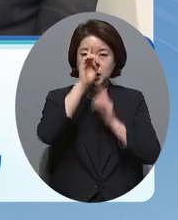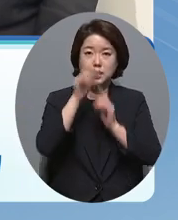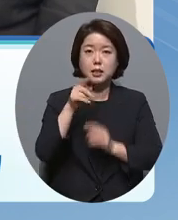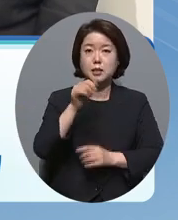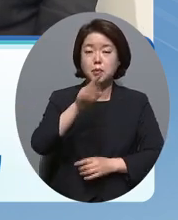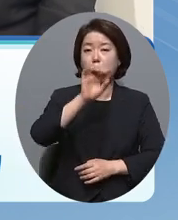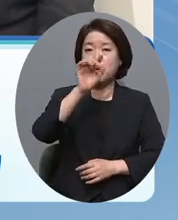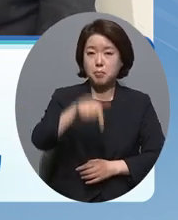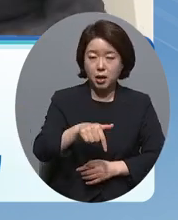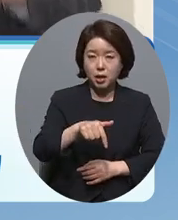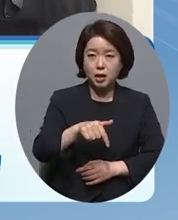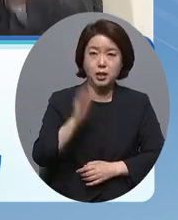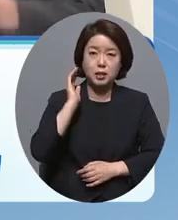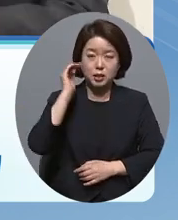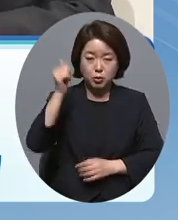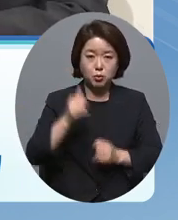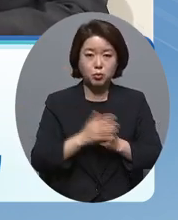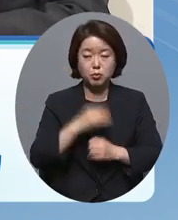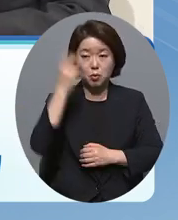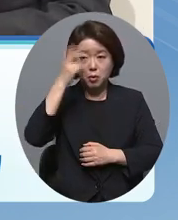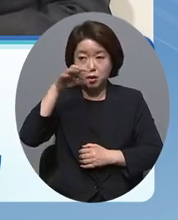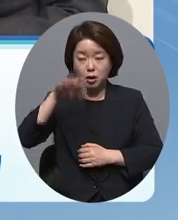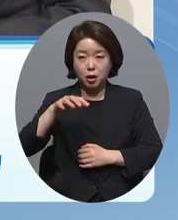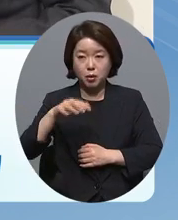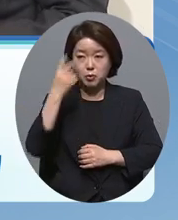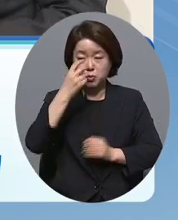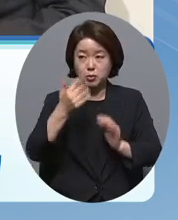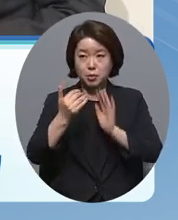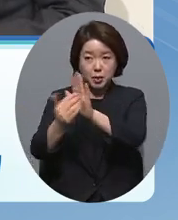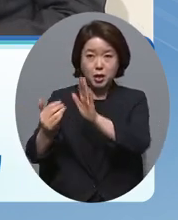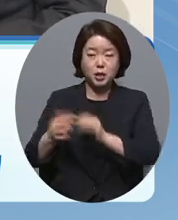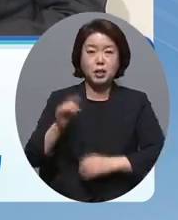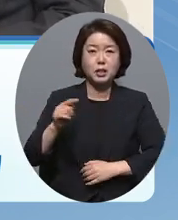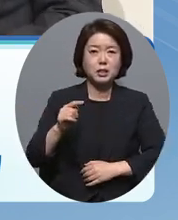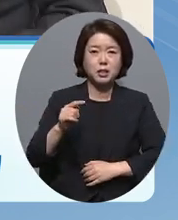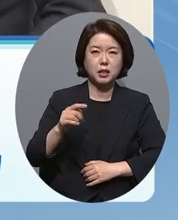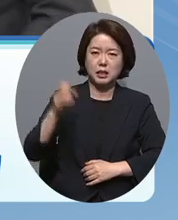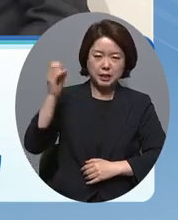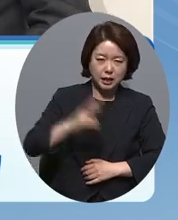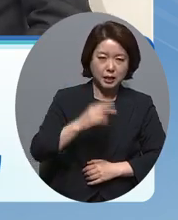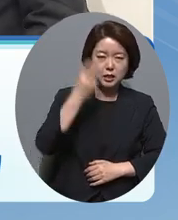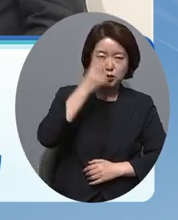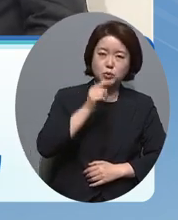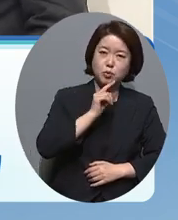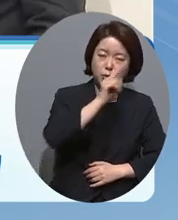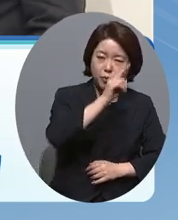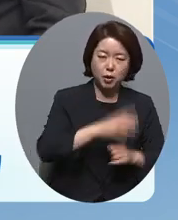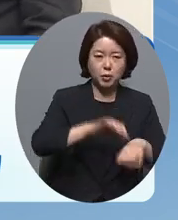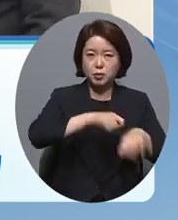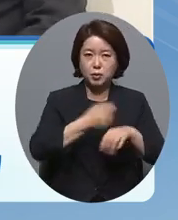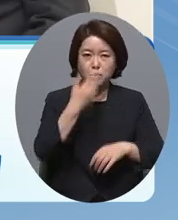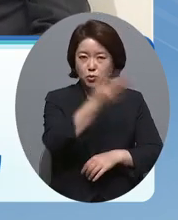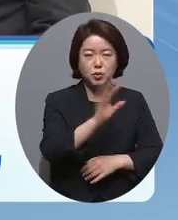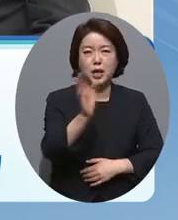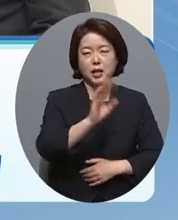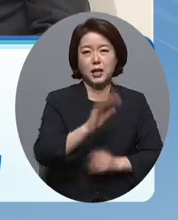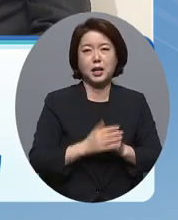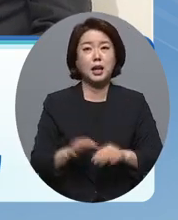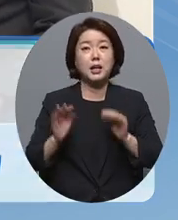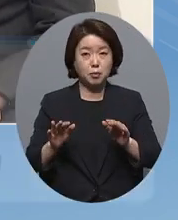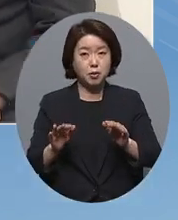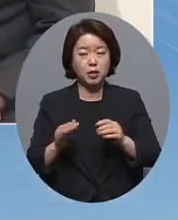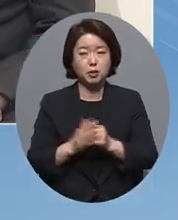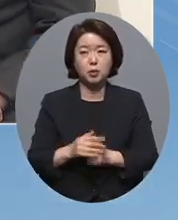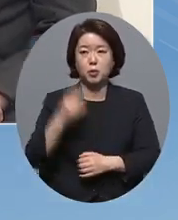전 대통령도 감사원 조사를 거부했는데 그거 가지고 뭐 수사 의뢰를 하거나 처벌하고 있는지는 않았거든요 그러니까 이번에도 아마 그냥